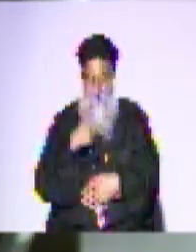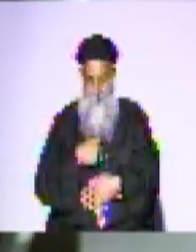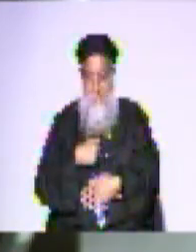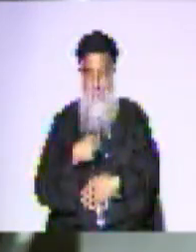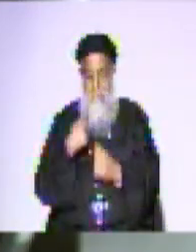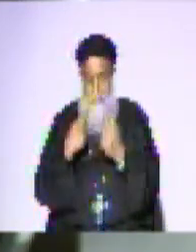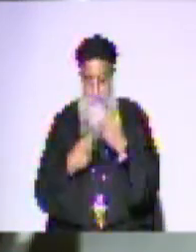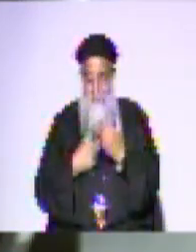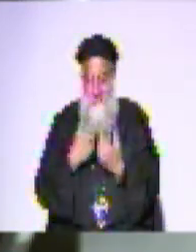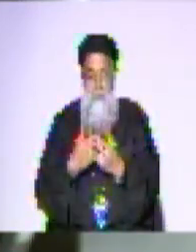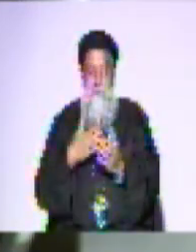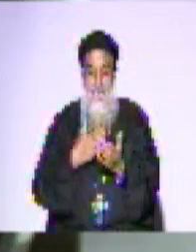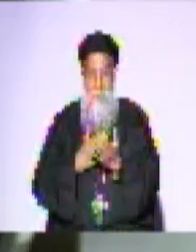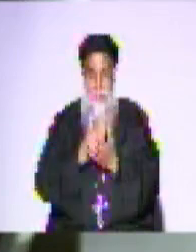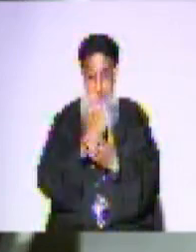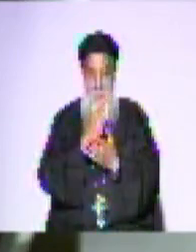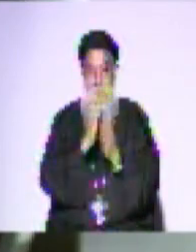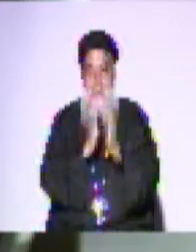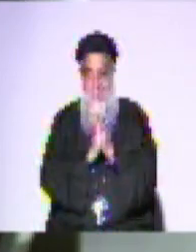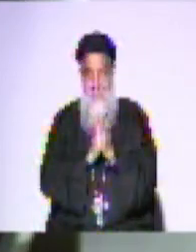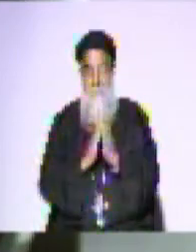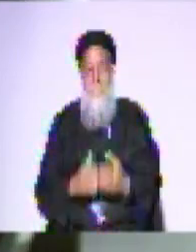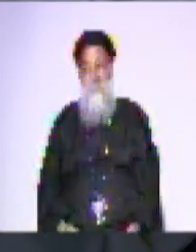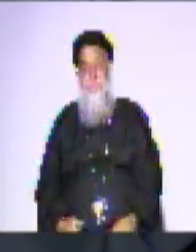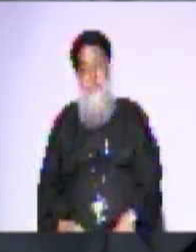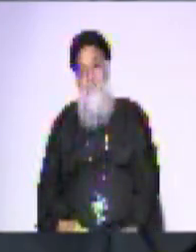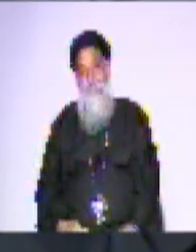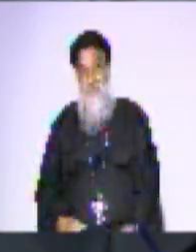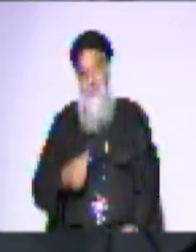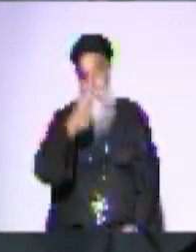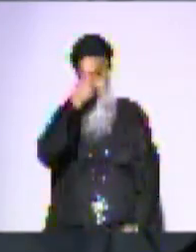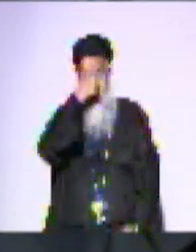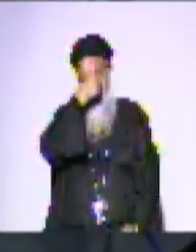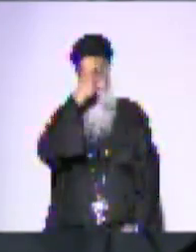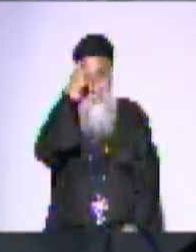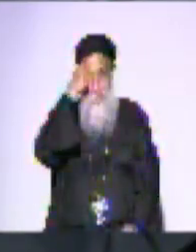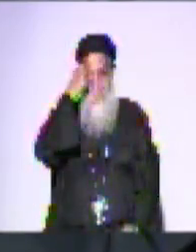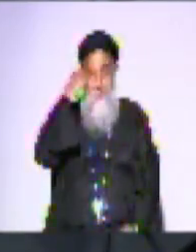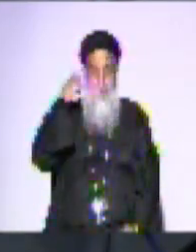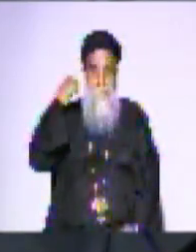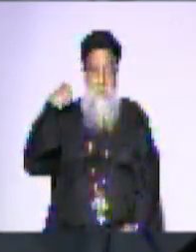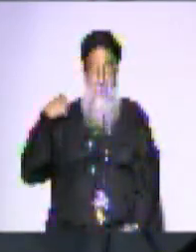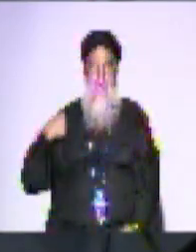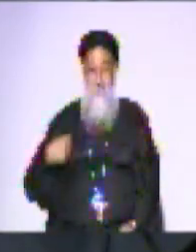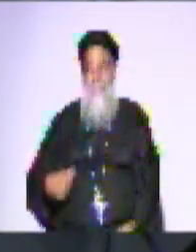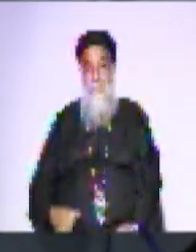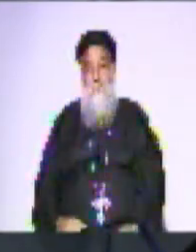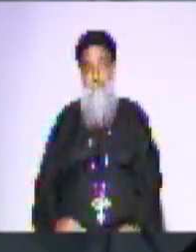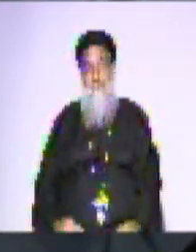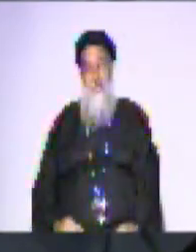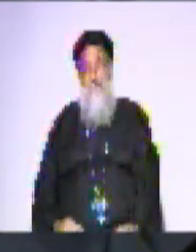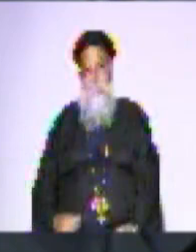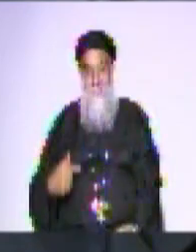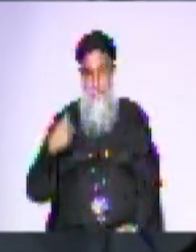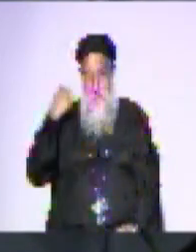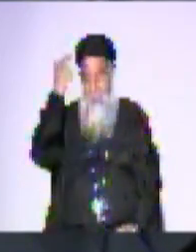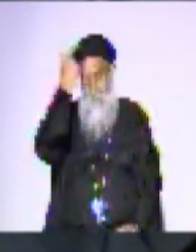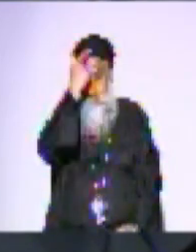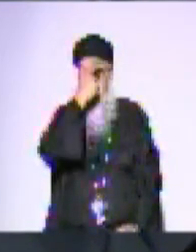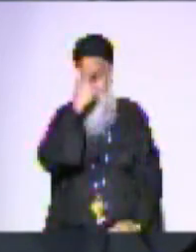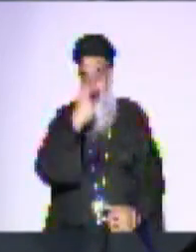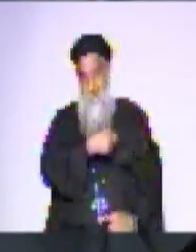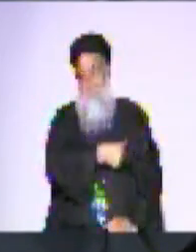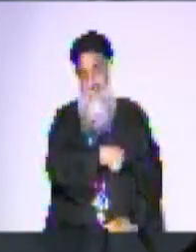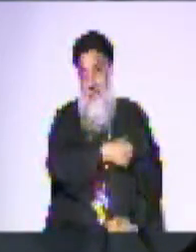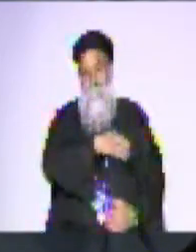يعني. يا سيدنا، بالنسبة للسر الميرون باقي الرسومات برضو بتبقى على مثل الحواس،